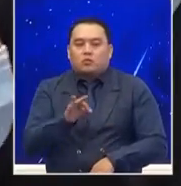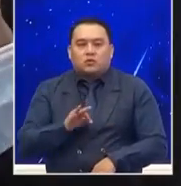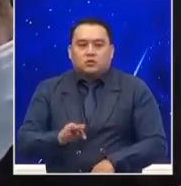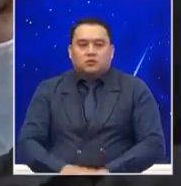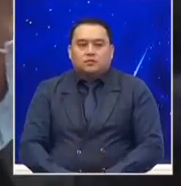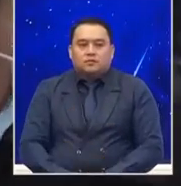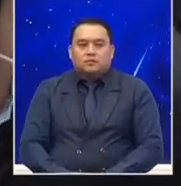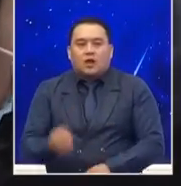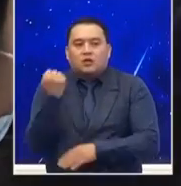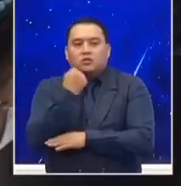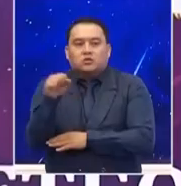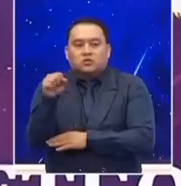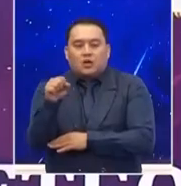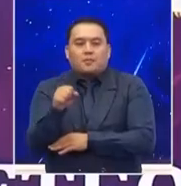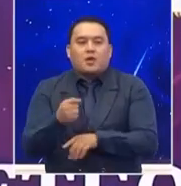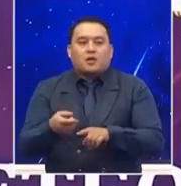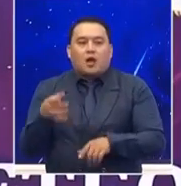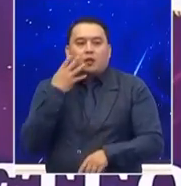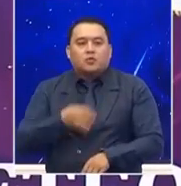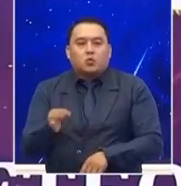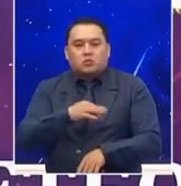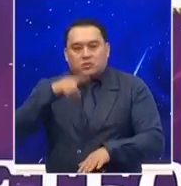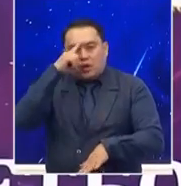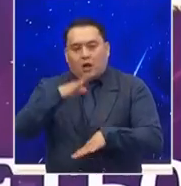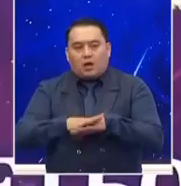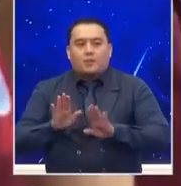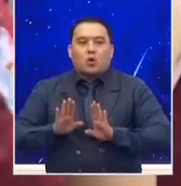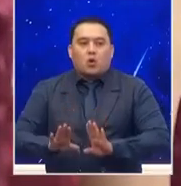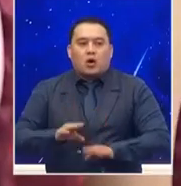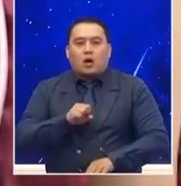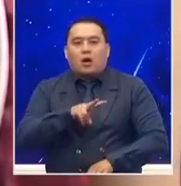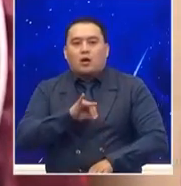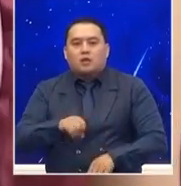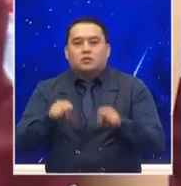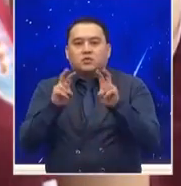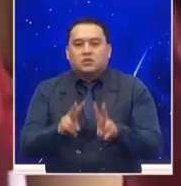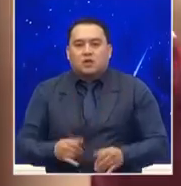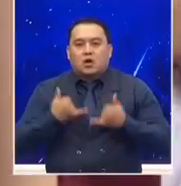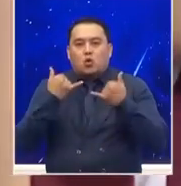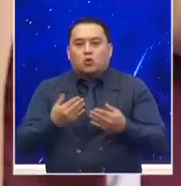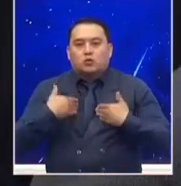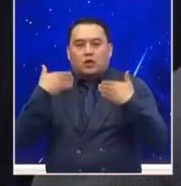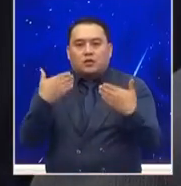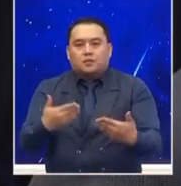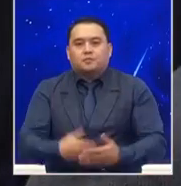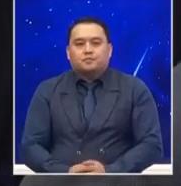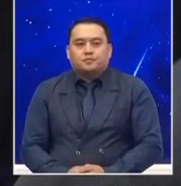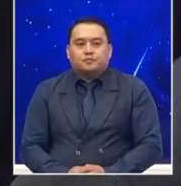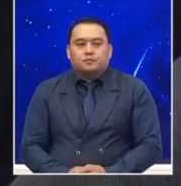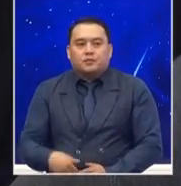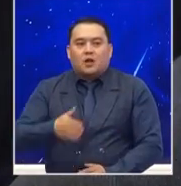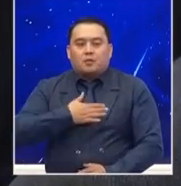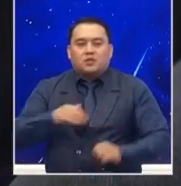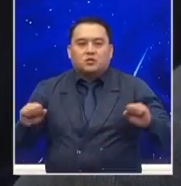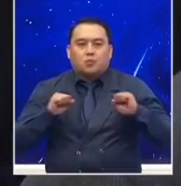бұйырды. Жеңімпаздар мен жүлдегерлерді Алматы облысы әкімінің орынбасары Рустам Али арнайы келіп құттықтады. Бұл біздің